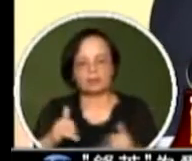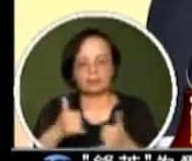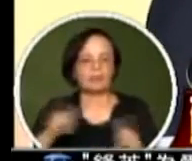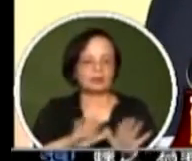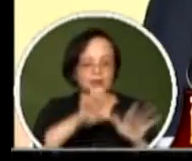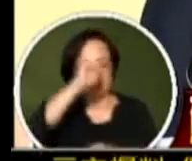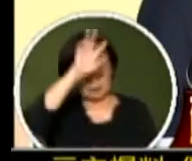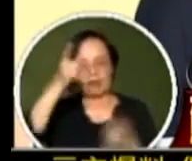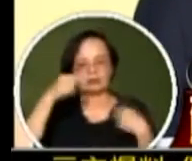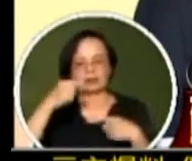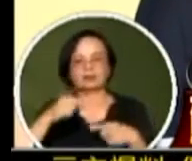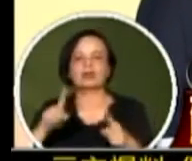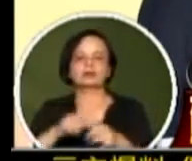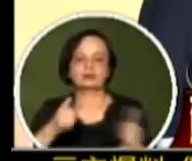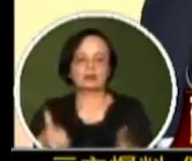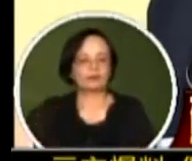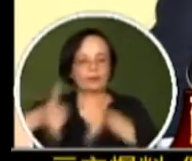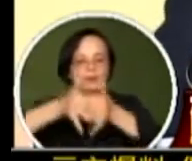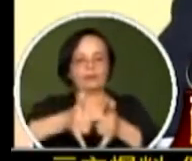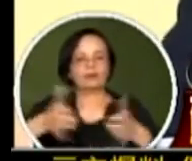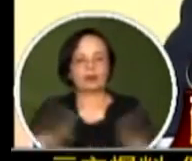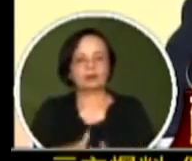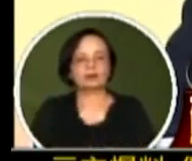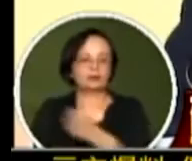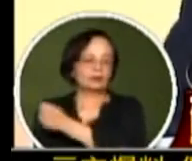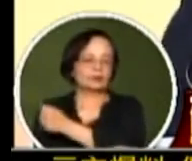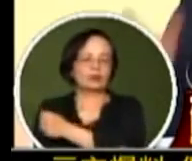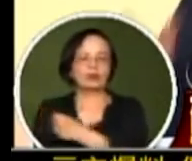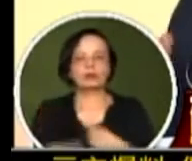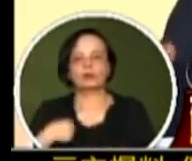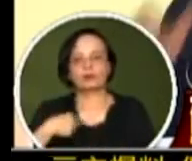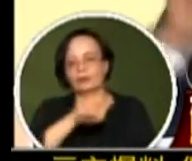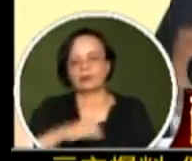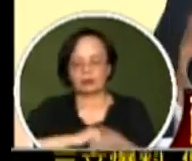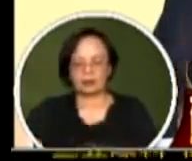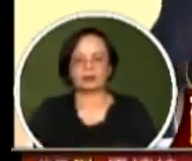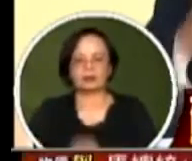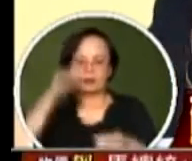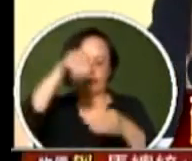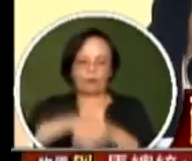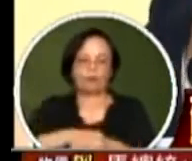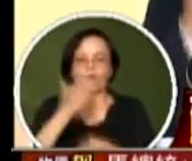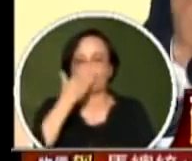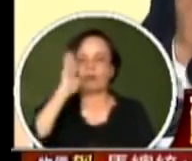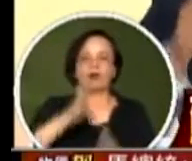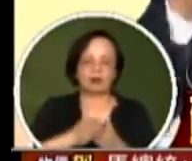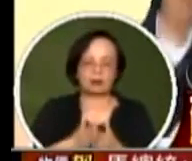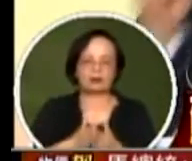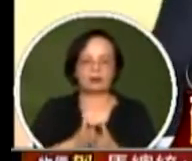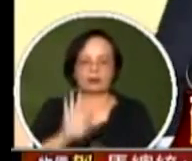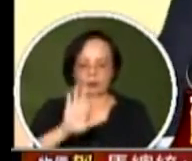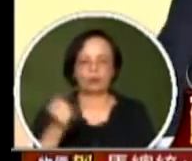伙。最后一项就是，咱爱伫选举来胜利。选举选票是上和平嘛上